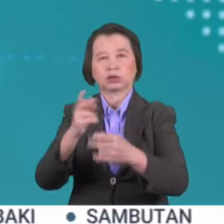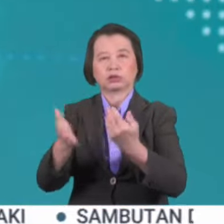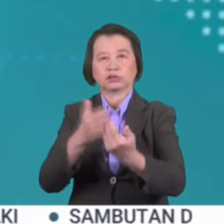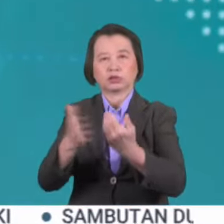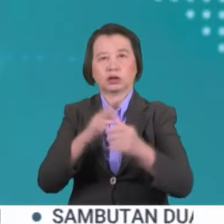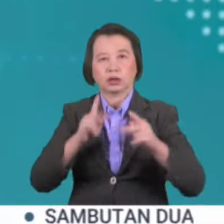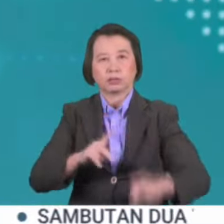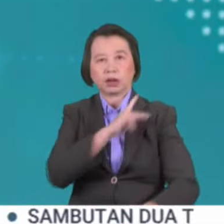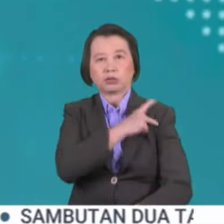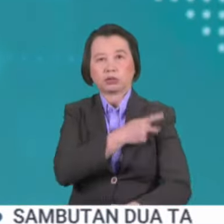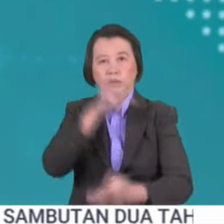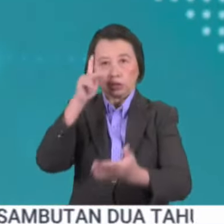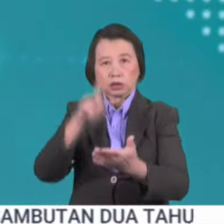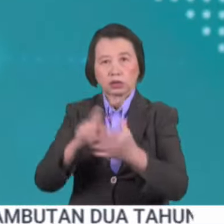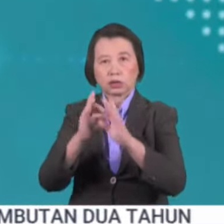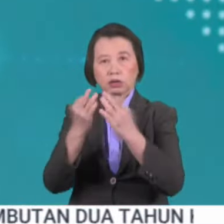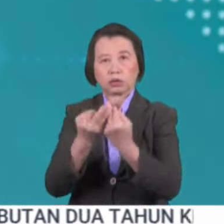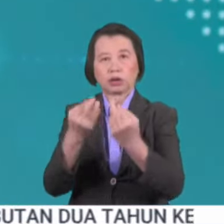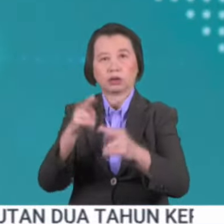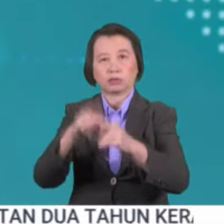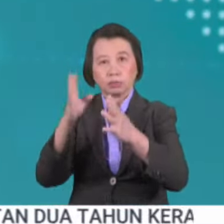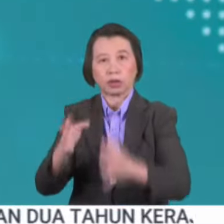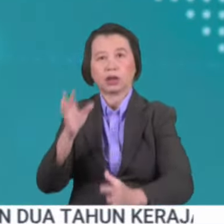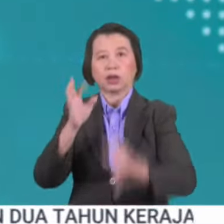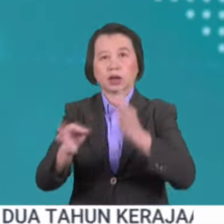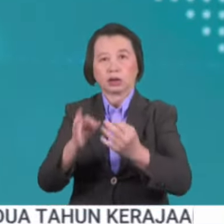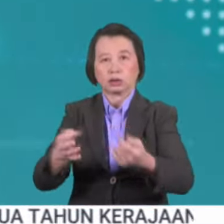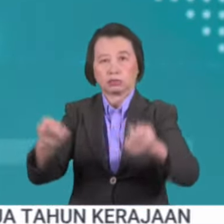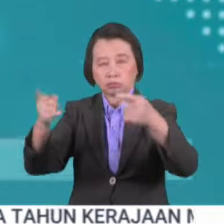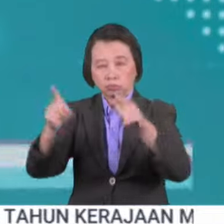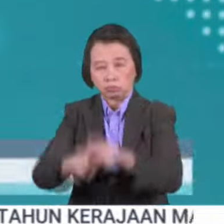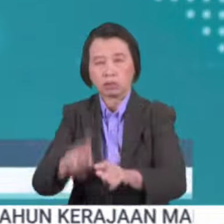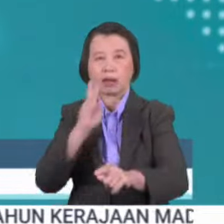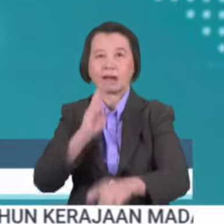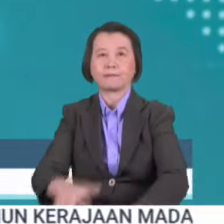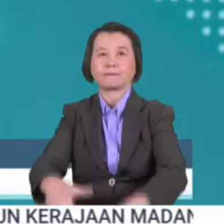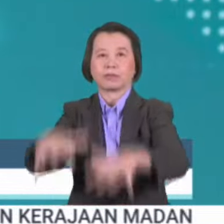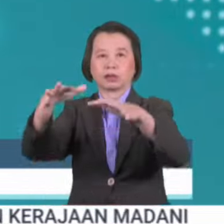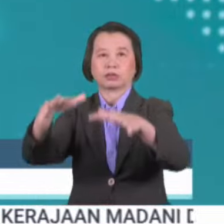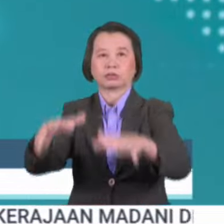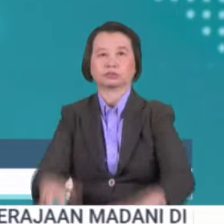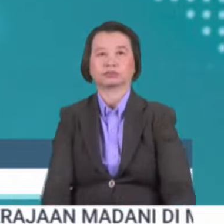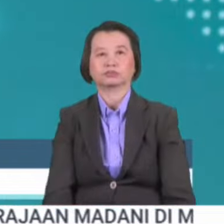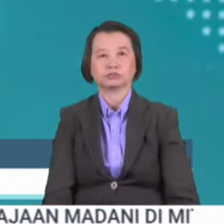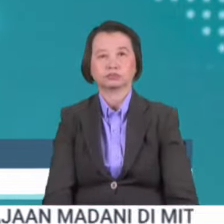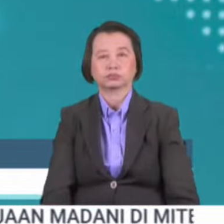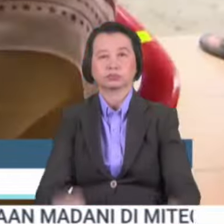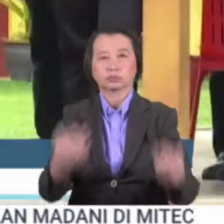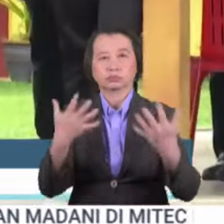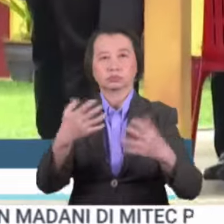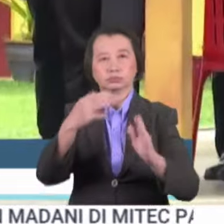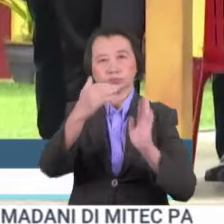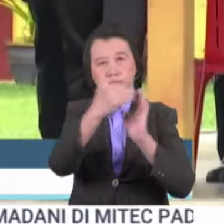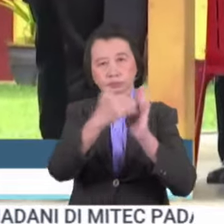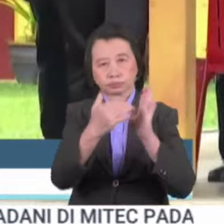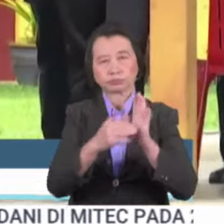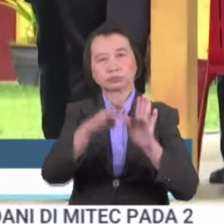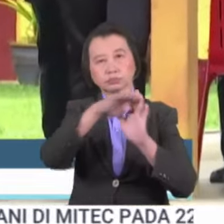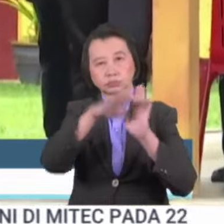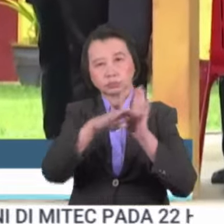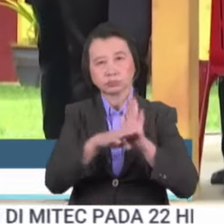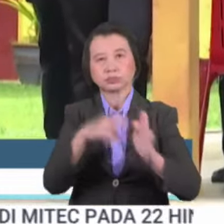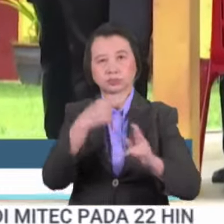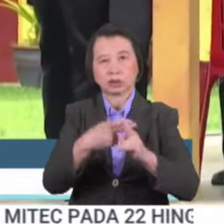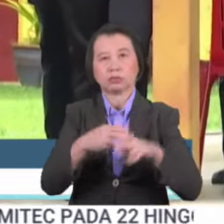pihak berkuasa mengenal pasti keluarga penduduk sekiranya ditimpa bencana termasuk banjir. Seramai nama, senarai nama penduduk